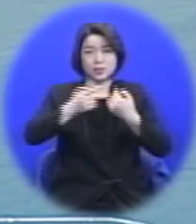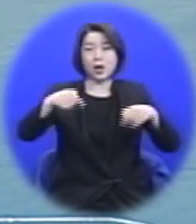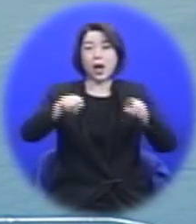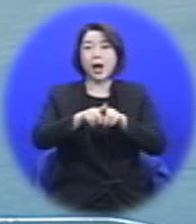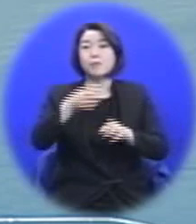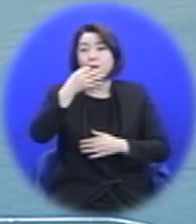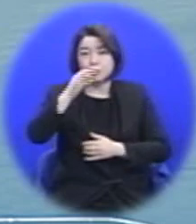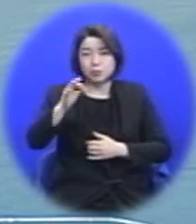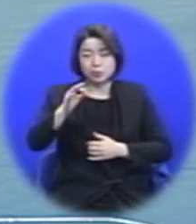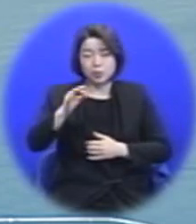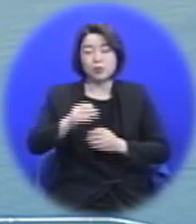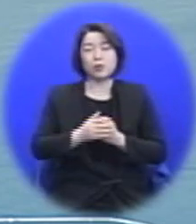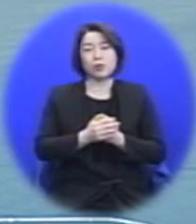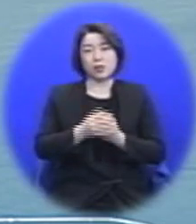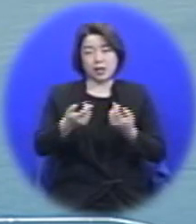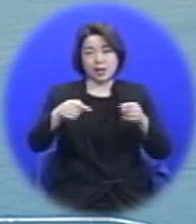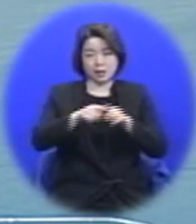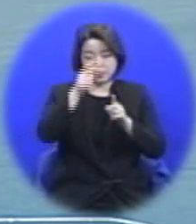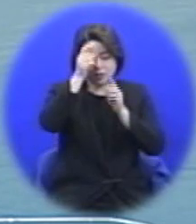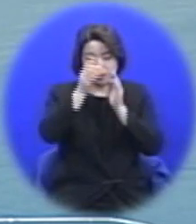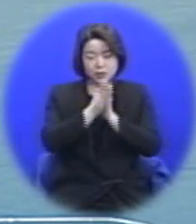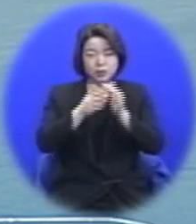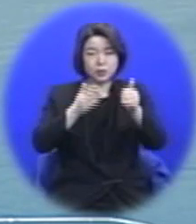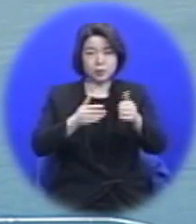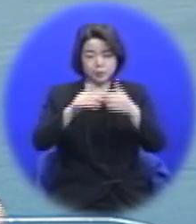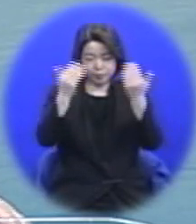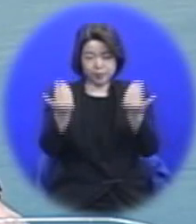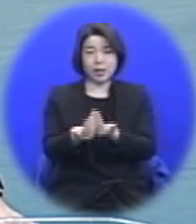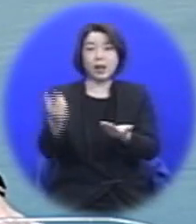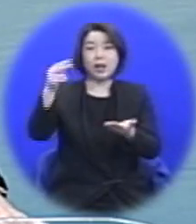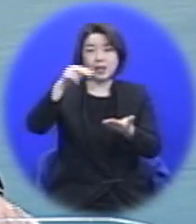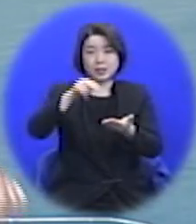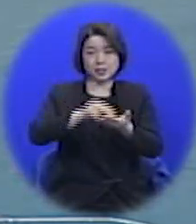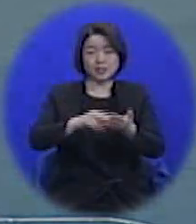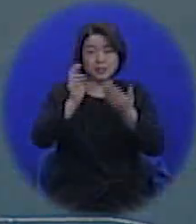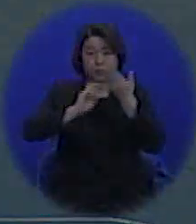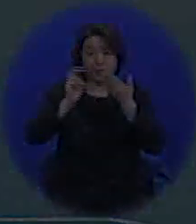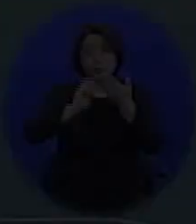부르시고 그리고 함께 기도하겠습니다. 다 일어나셔서 우리 찬양하십시다.